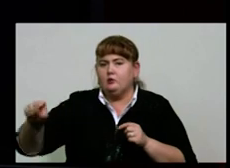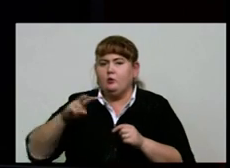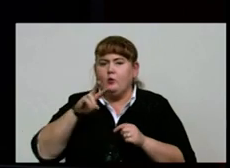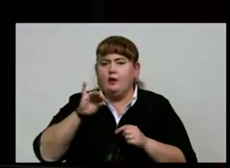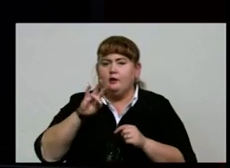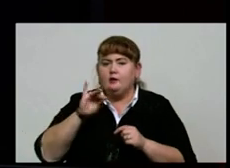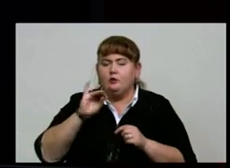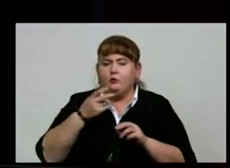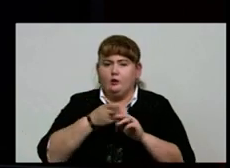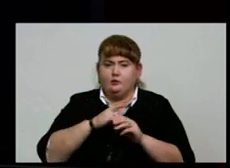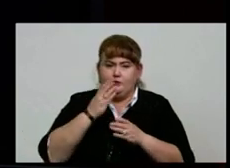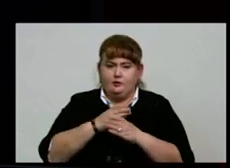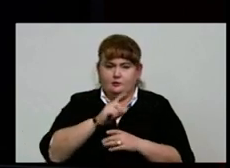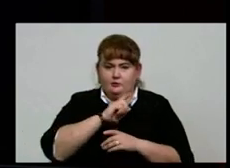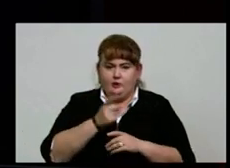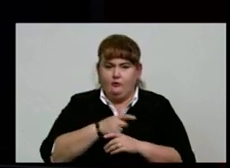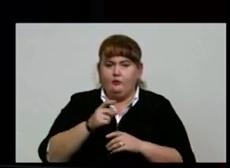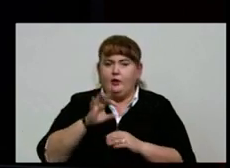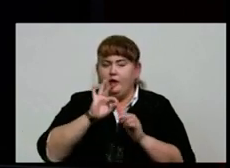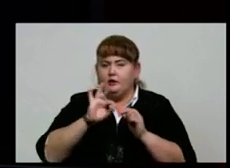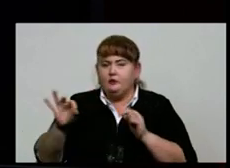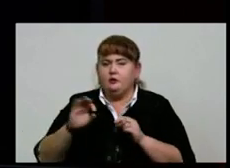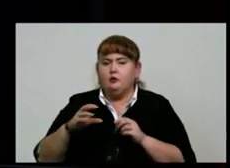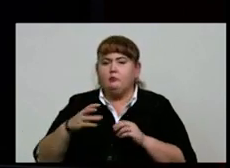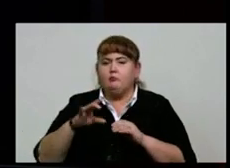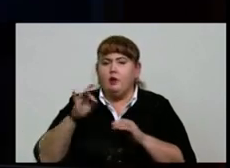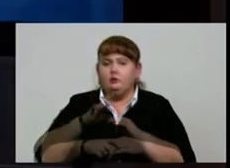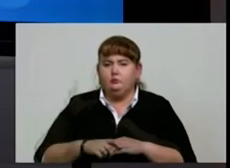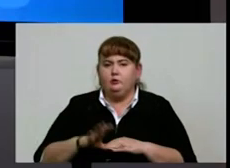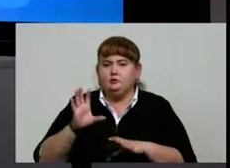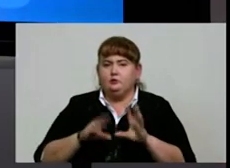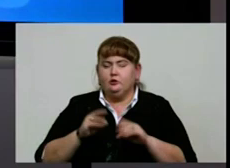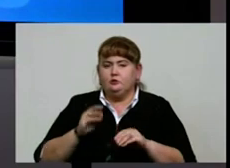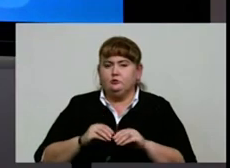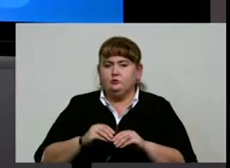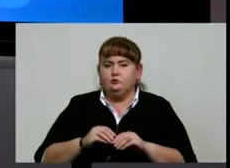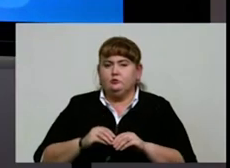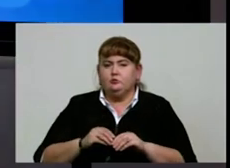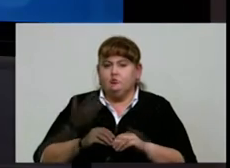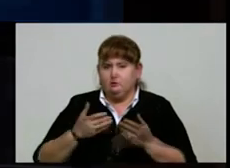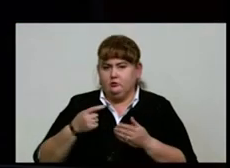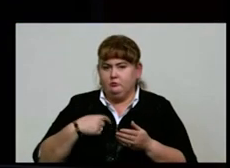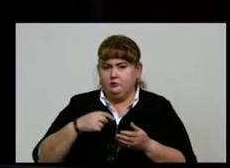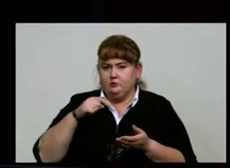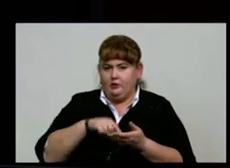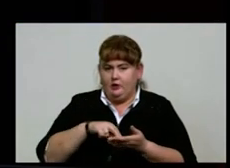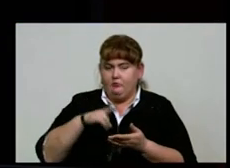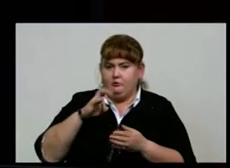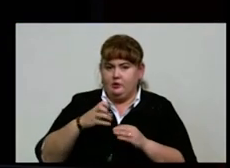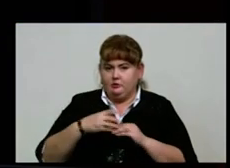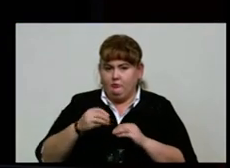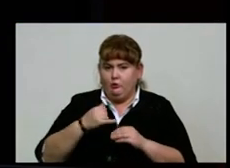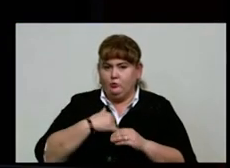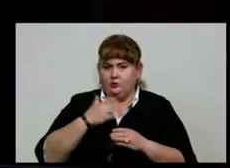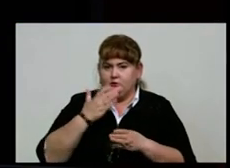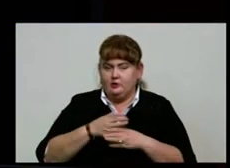есть силовые линии магнитного поля Земли. И еще раз, если мы стоим на Земле, у нас в руках